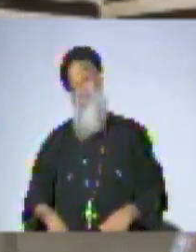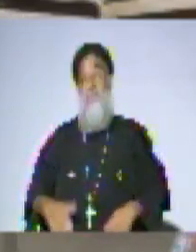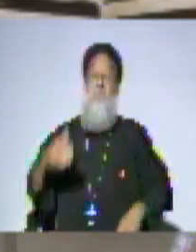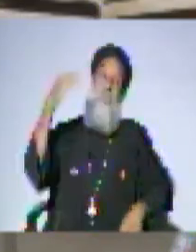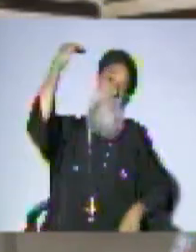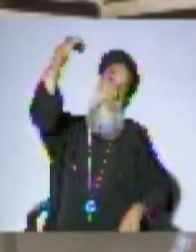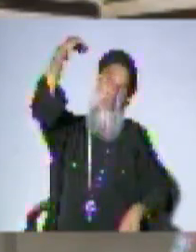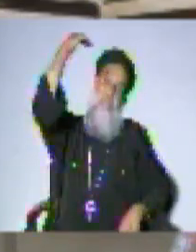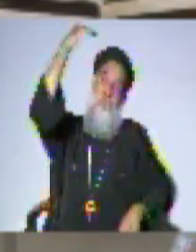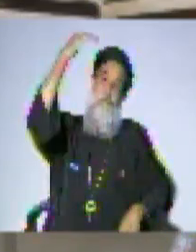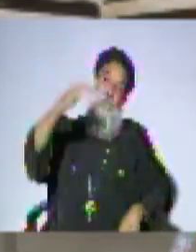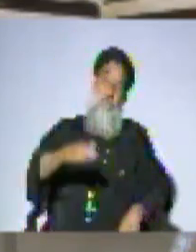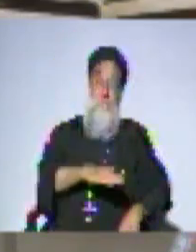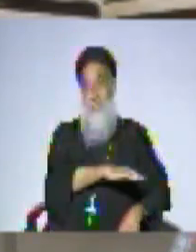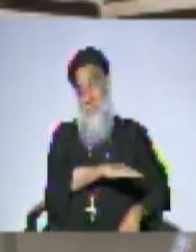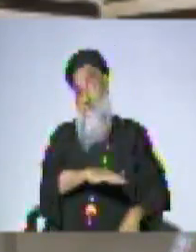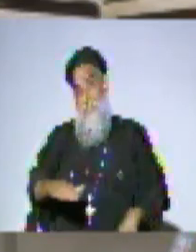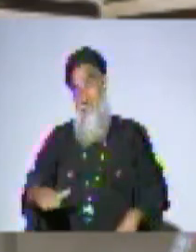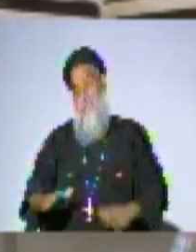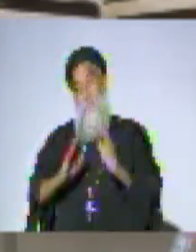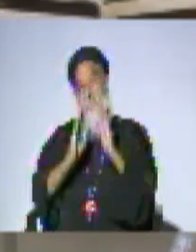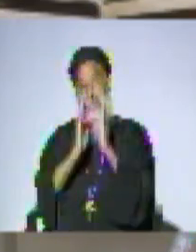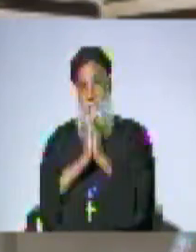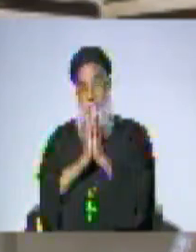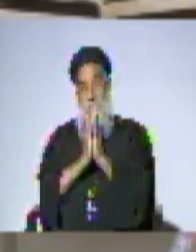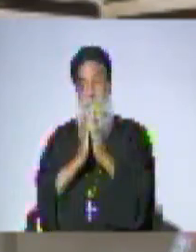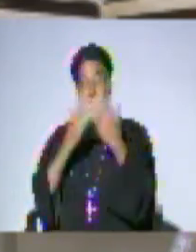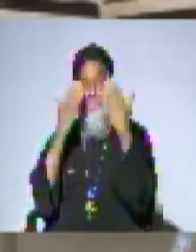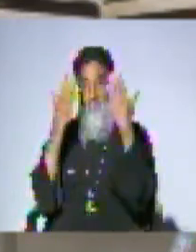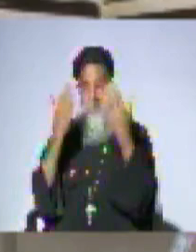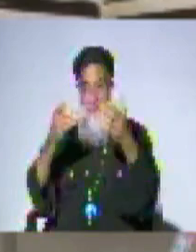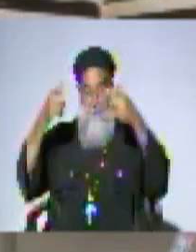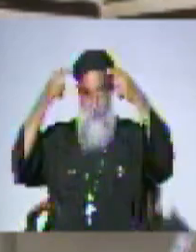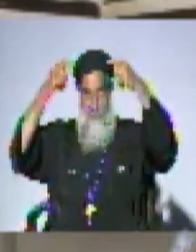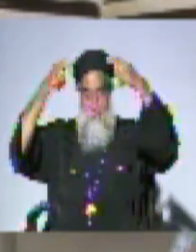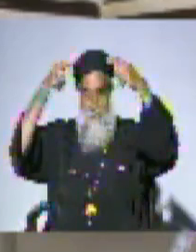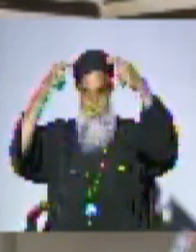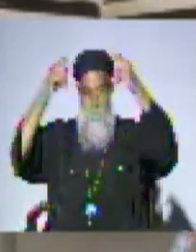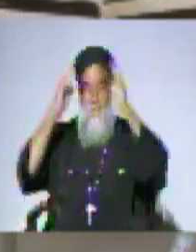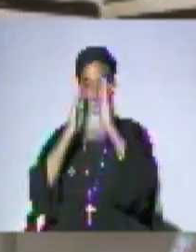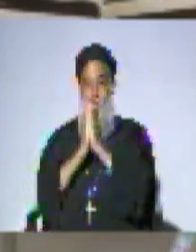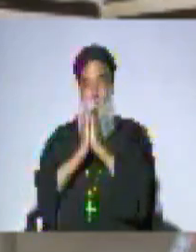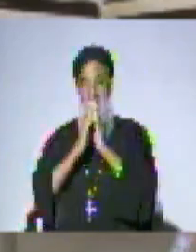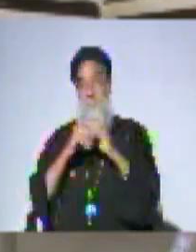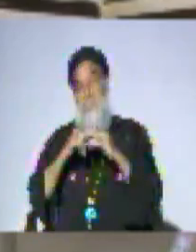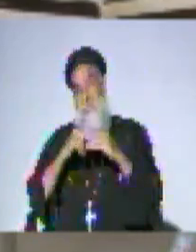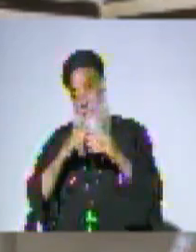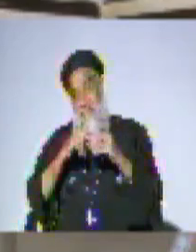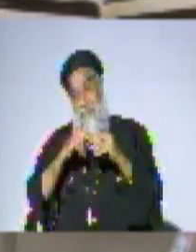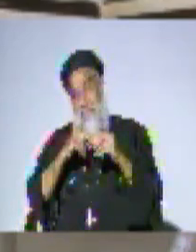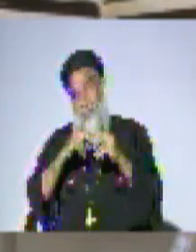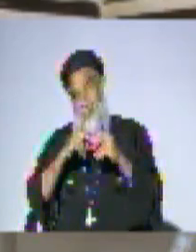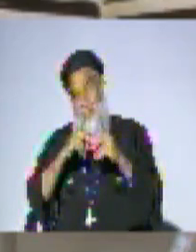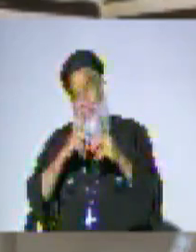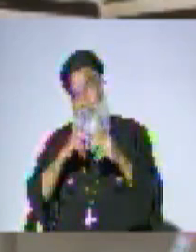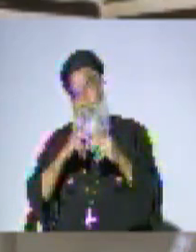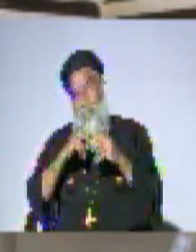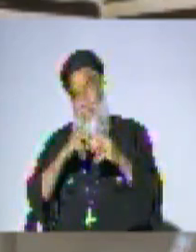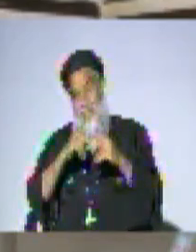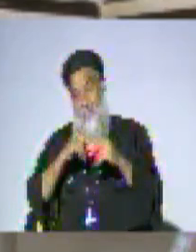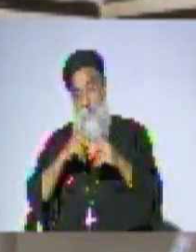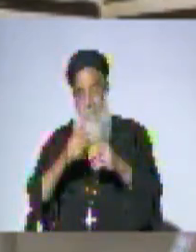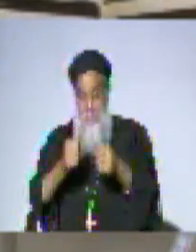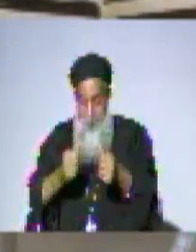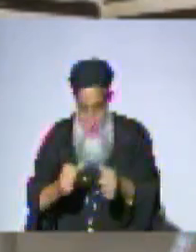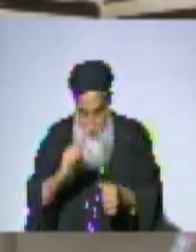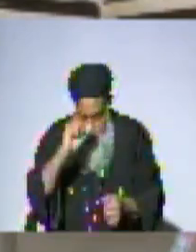وعلى الأرض مسجود له وممجد، بنقول كده في صلوات. السماء وعلى الأرض مسجود